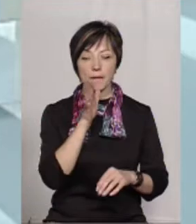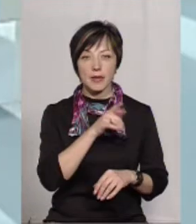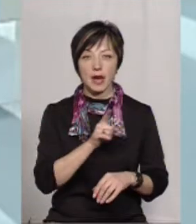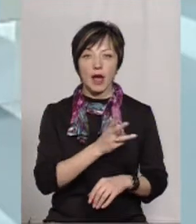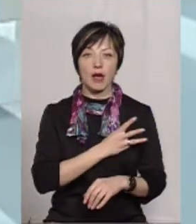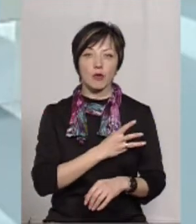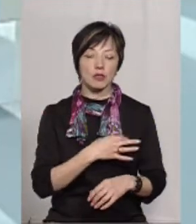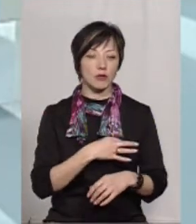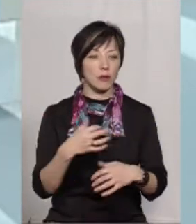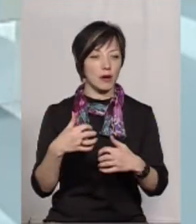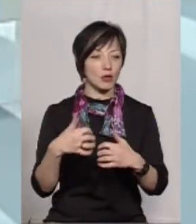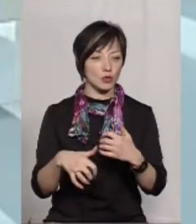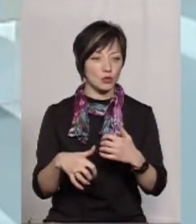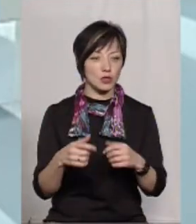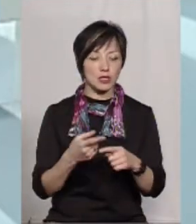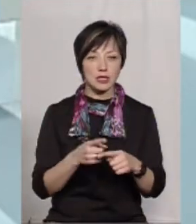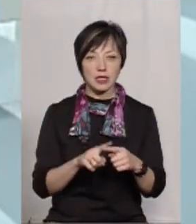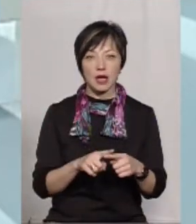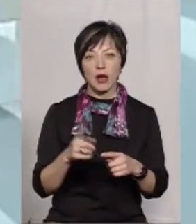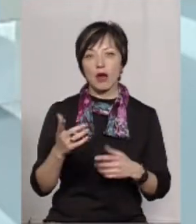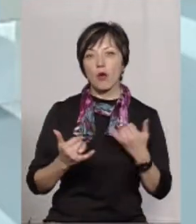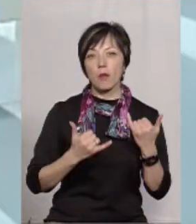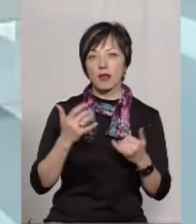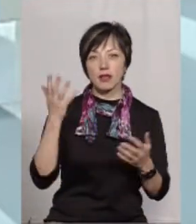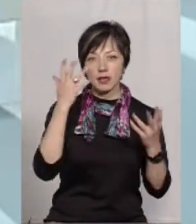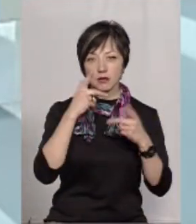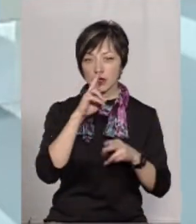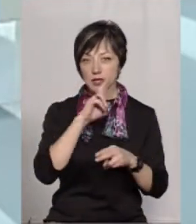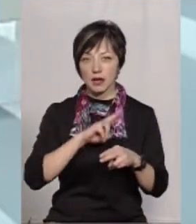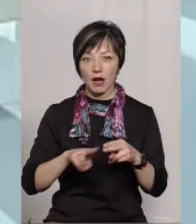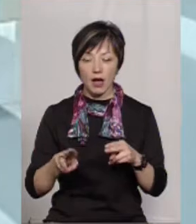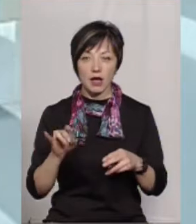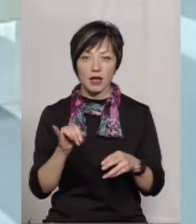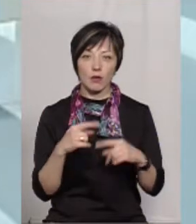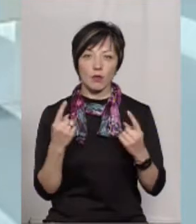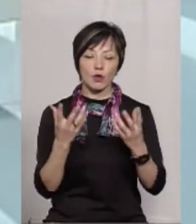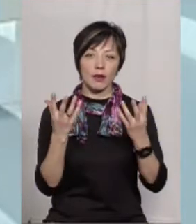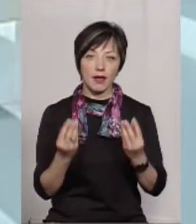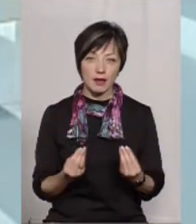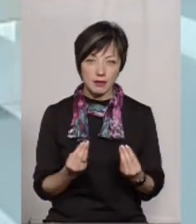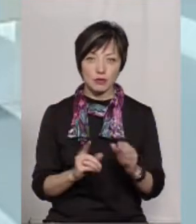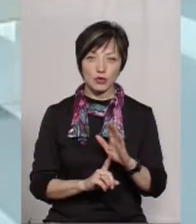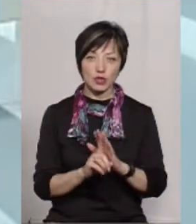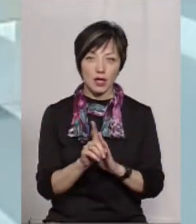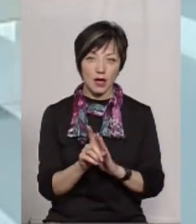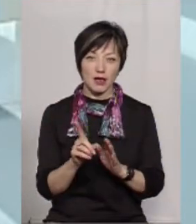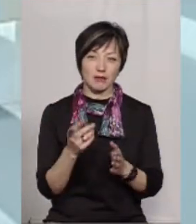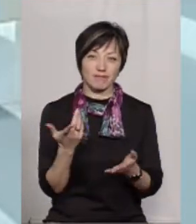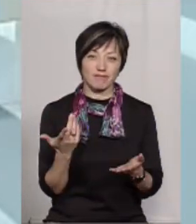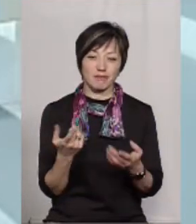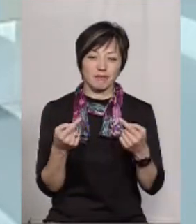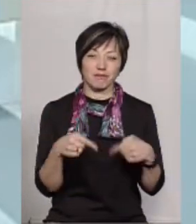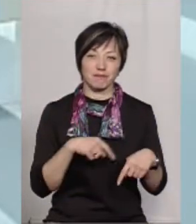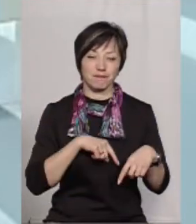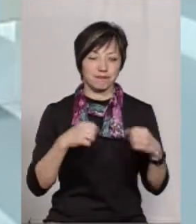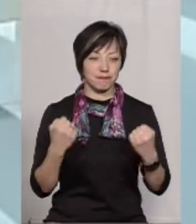період емоційної байдужості між подружжями. І цей період романтизму зникає, і буденність сіра починає пригнічувати. І коли